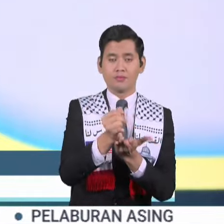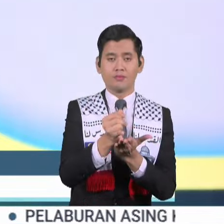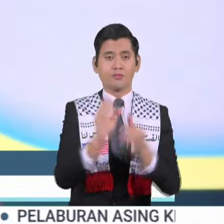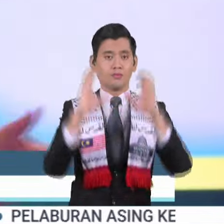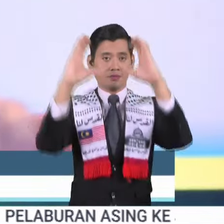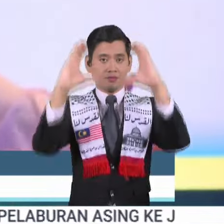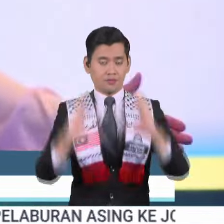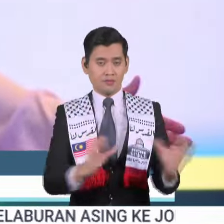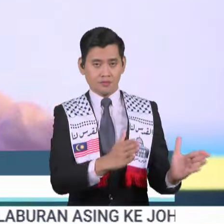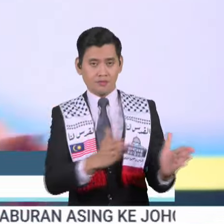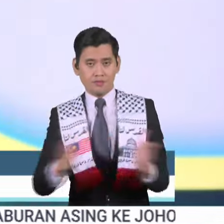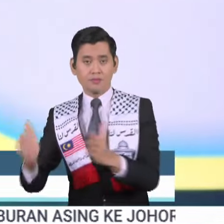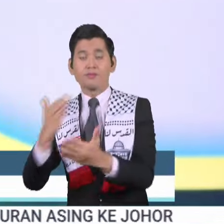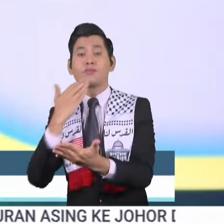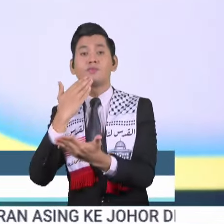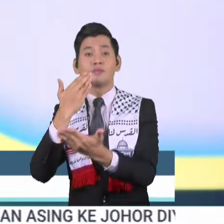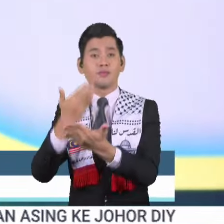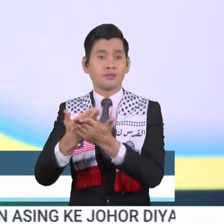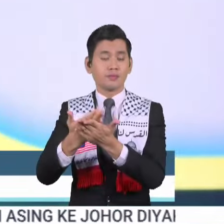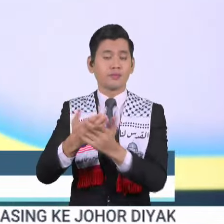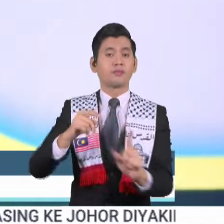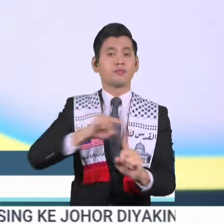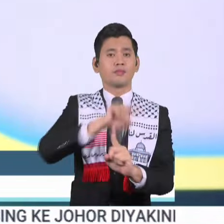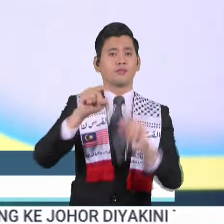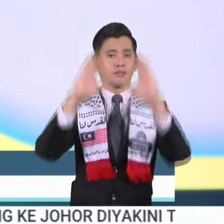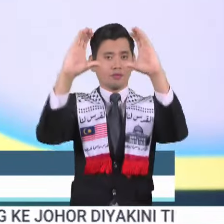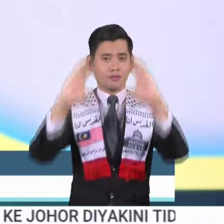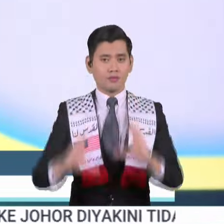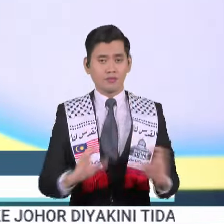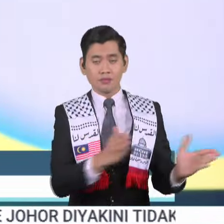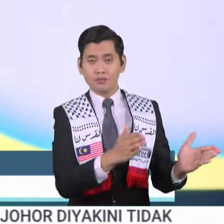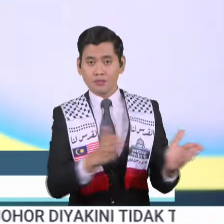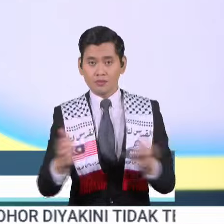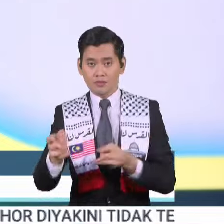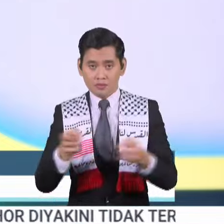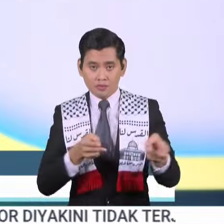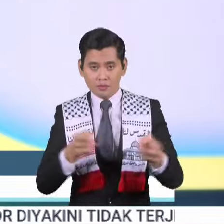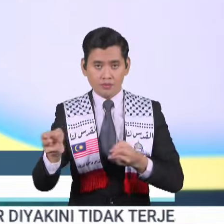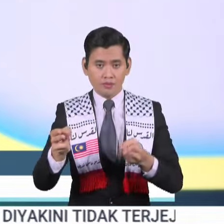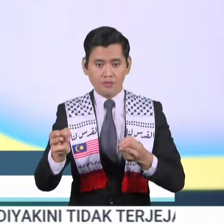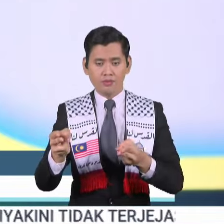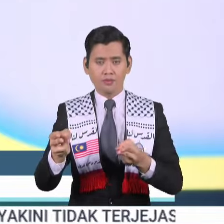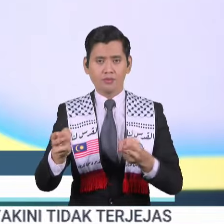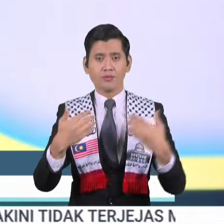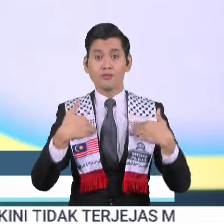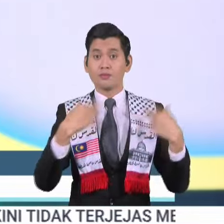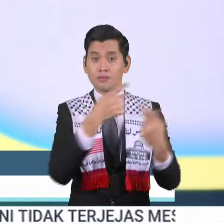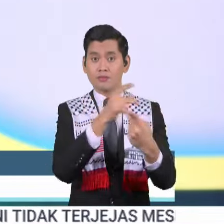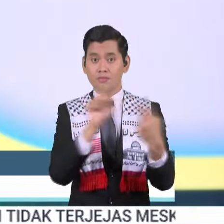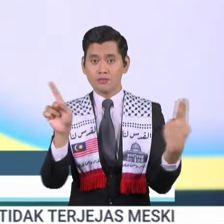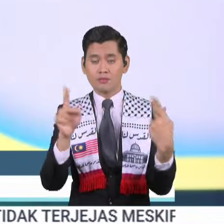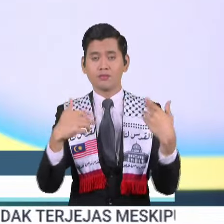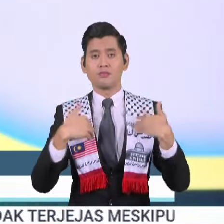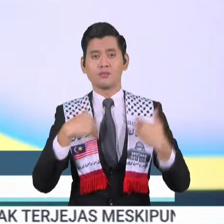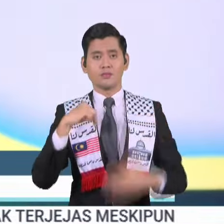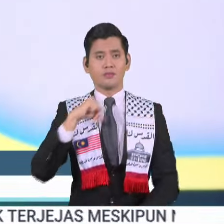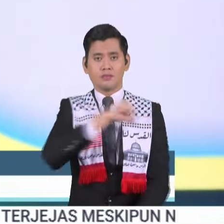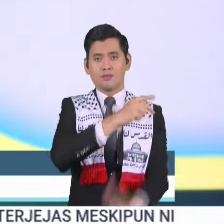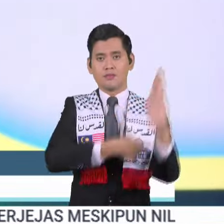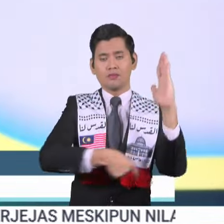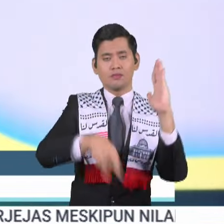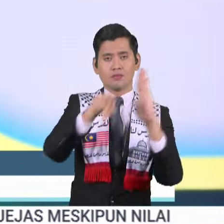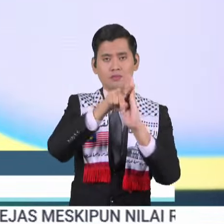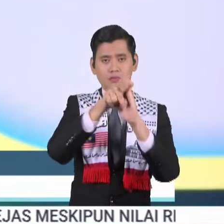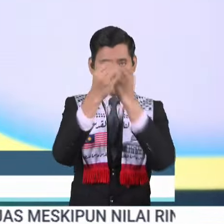baik. Tetapi Islam yang dibicarakan itu bila kita sebut tata kelola, amalan menyakau, dia sanksi. Ada ahli parlimen kata, apa nak